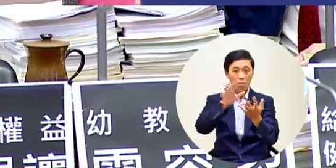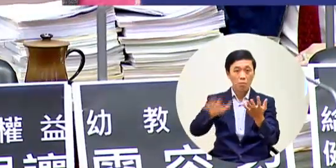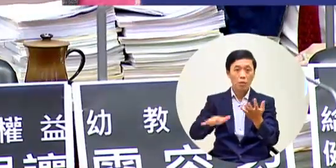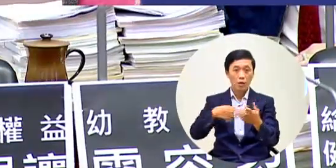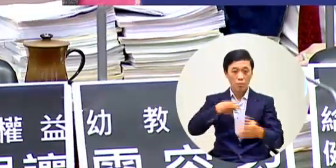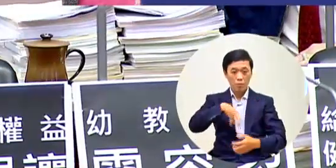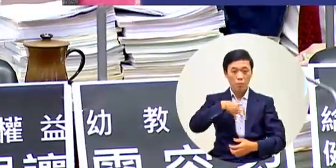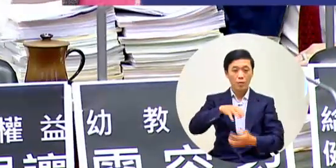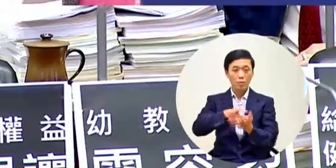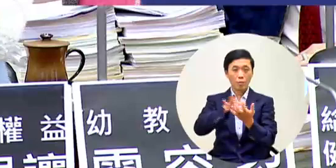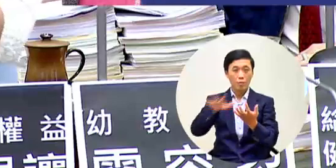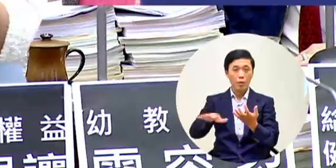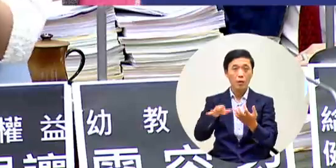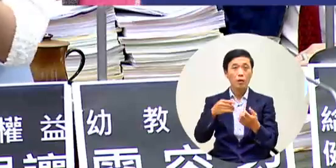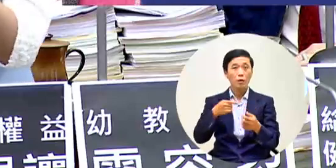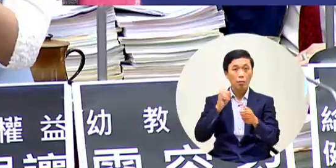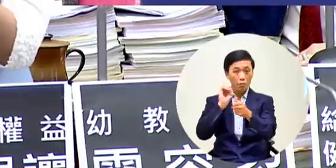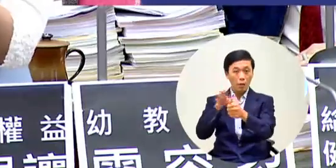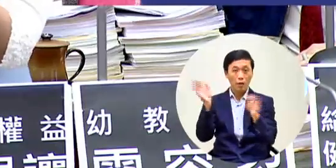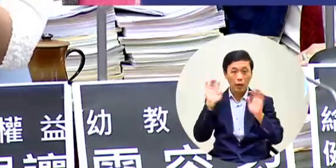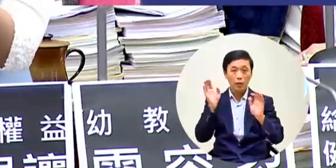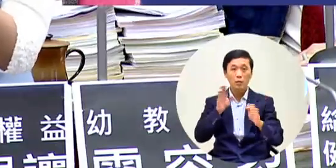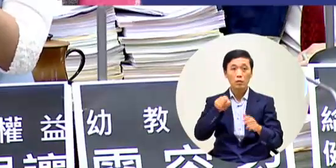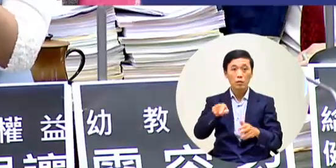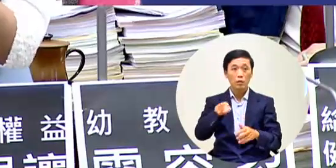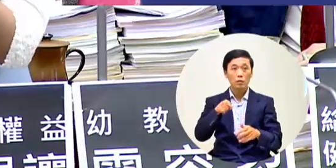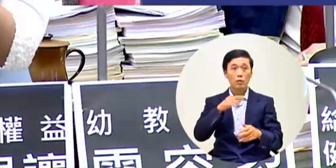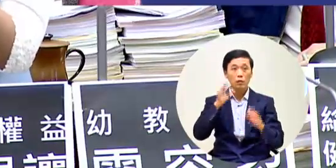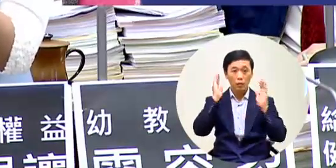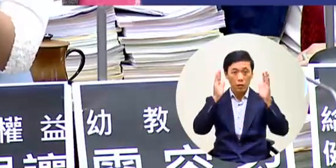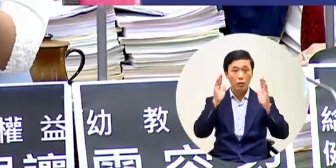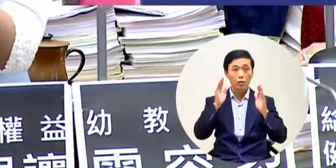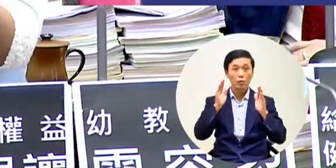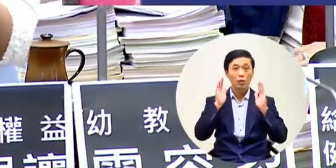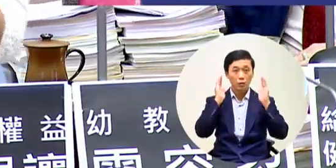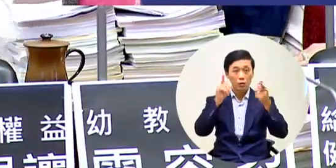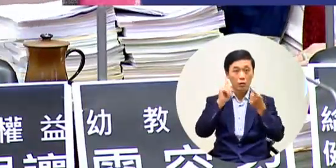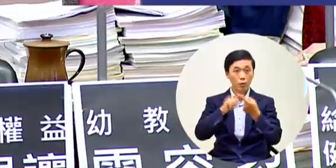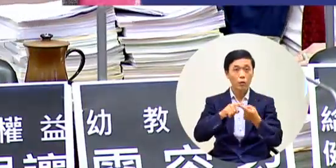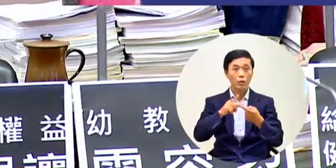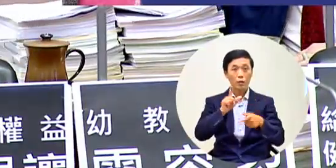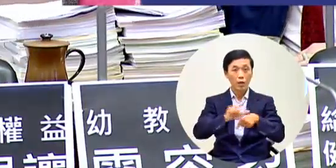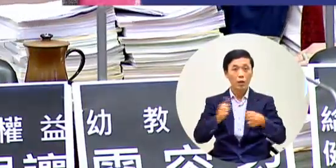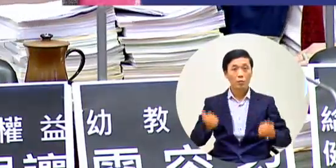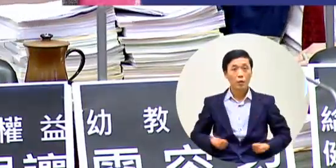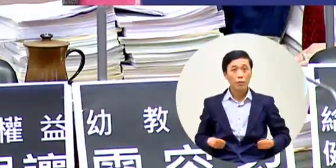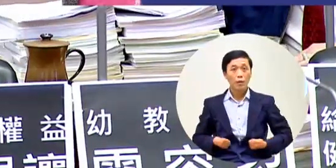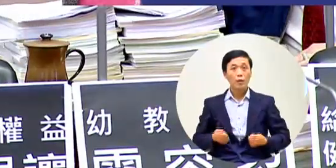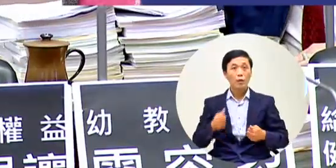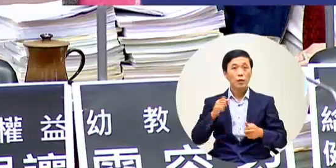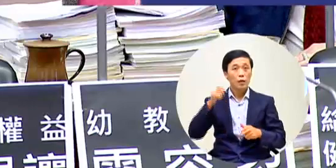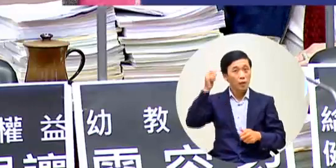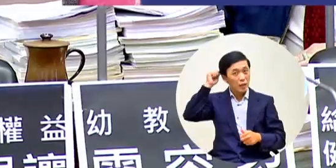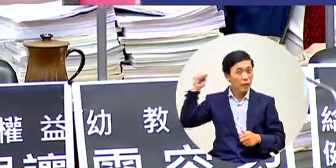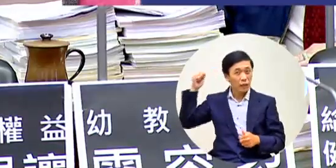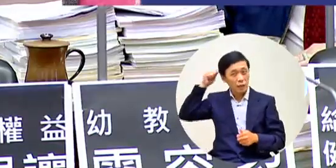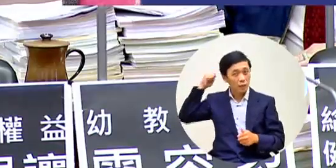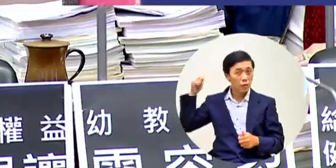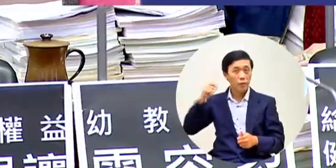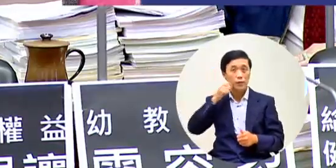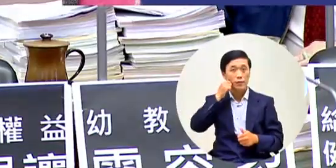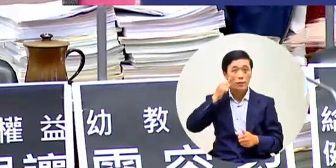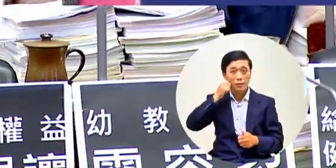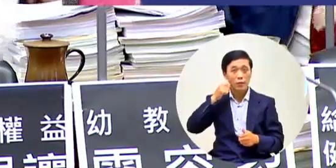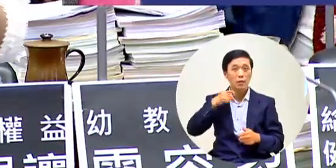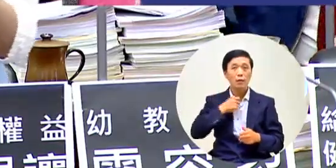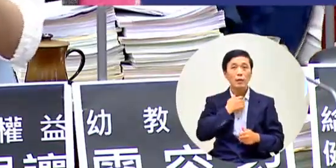的卡通人物，而且拉头发、捏脸颊、掐脖子，上课不让孩子去上厕所，让孩子尿